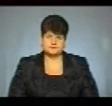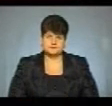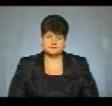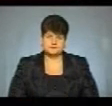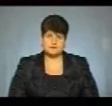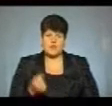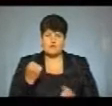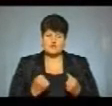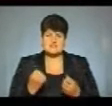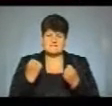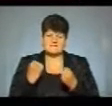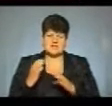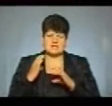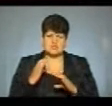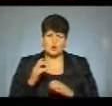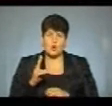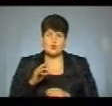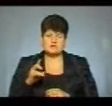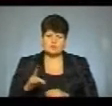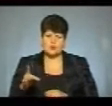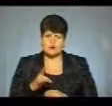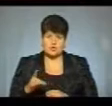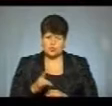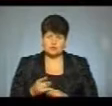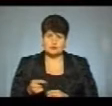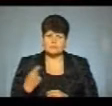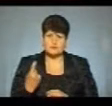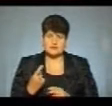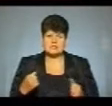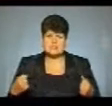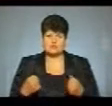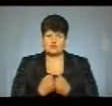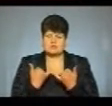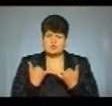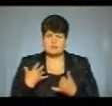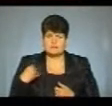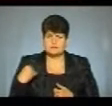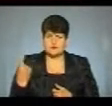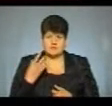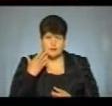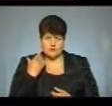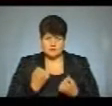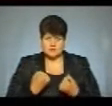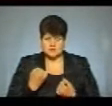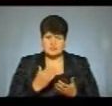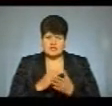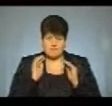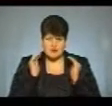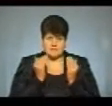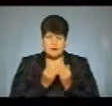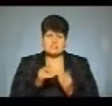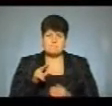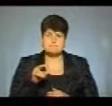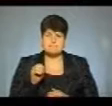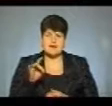Водій вантажівки із Козівського району Тернопільської області, який зіткнувся сьогодні з легківкою на Львівщині, перебуває в реанімації Перемишлянської